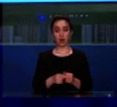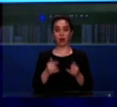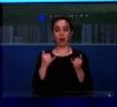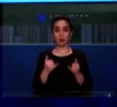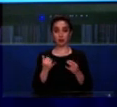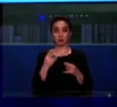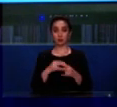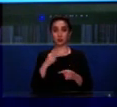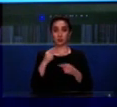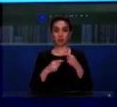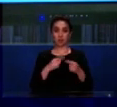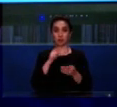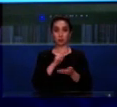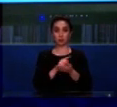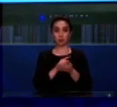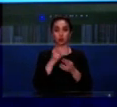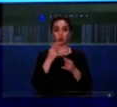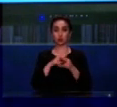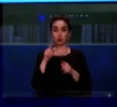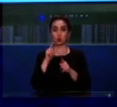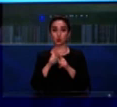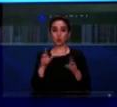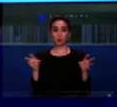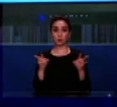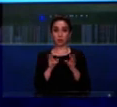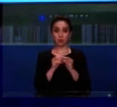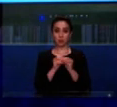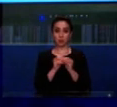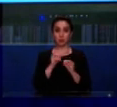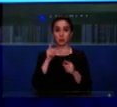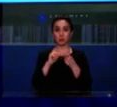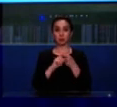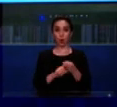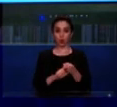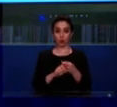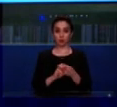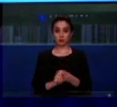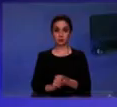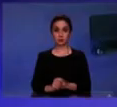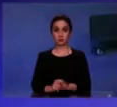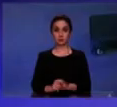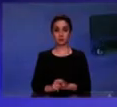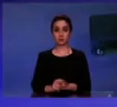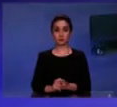Aynan keyingi mashqimiz shu so'z va so'z birikmalari bilan bog'liq.